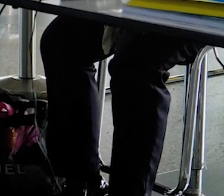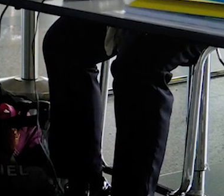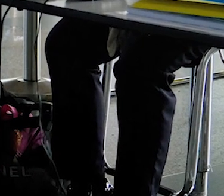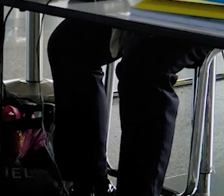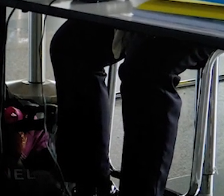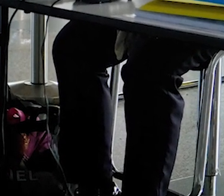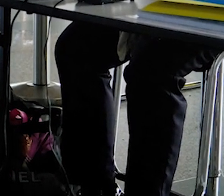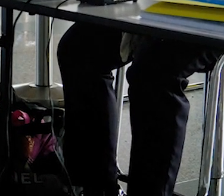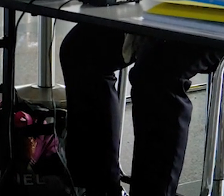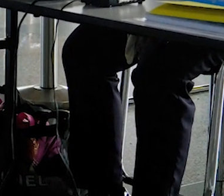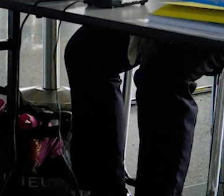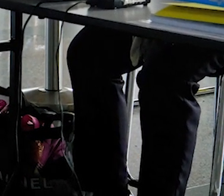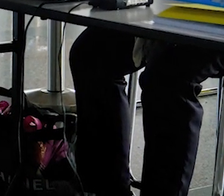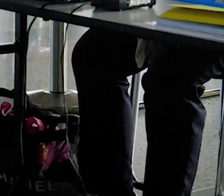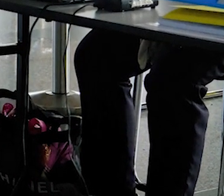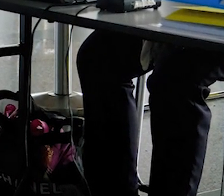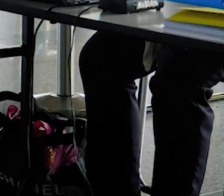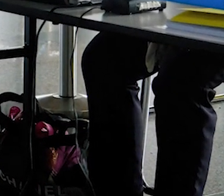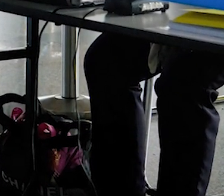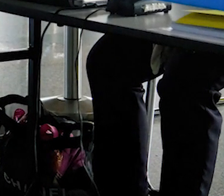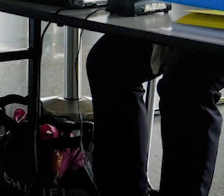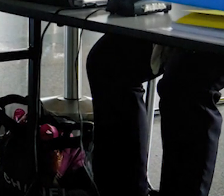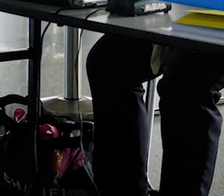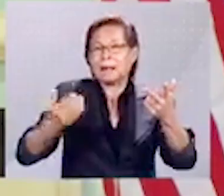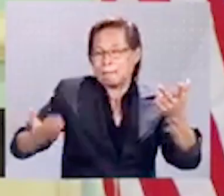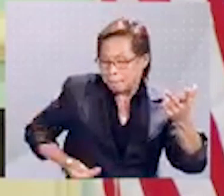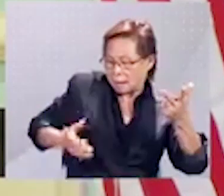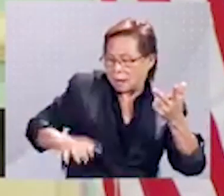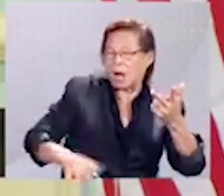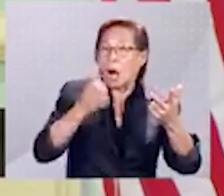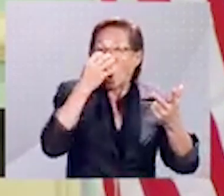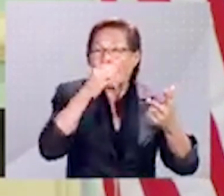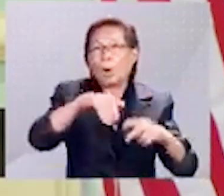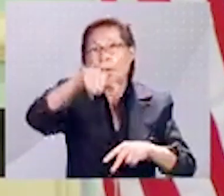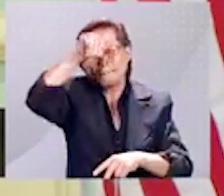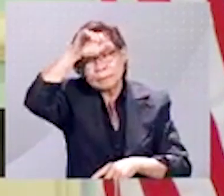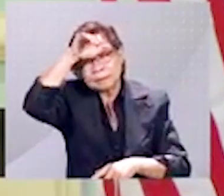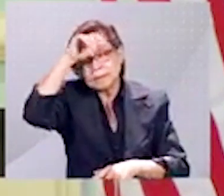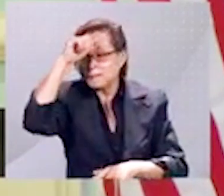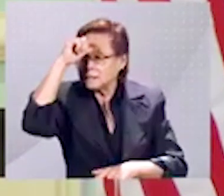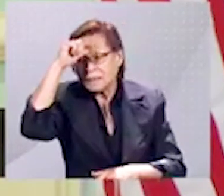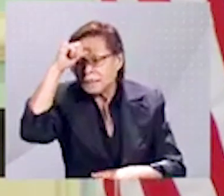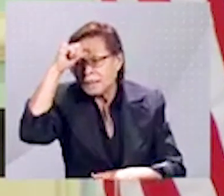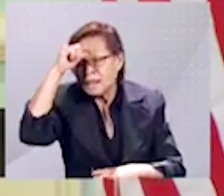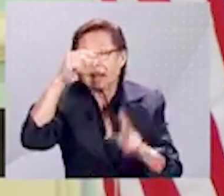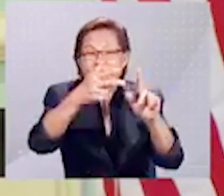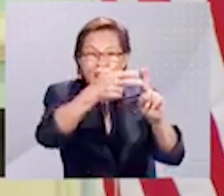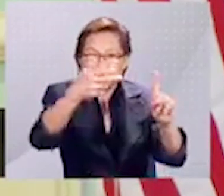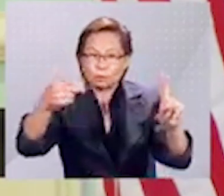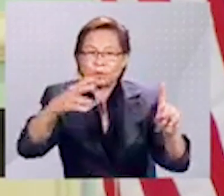Singapura, UAE, China, Bangladesh, Hong Kong, Mesir, India, Indonesia dan